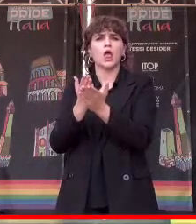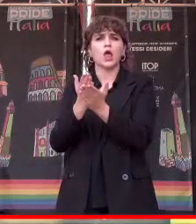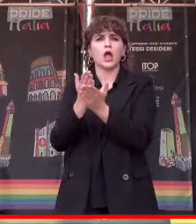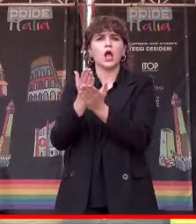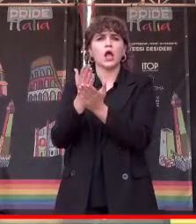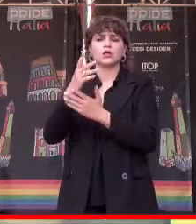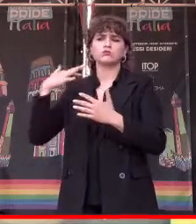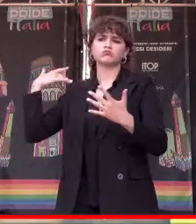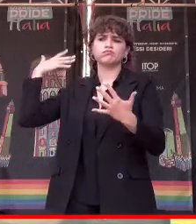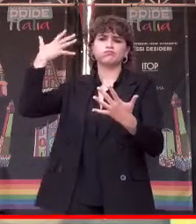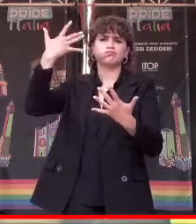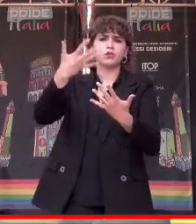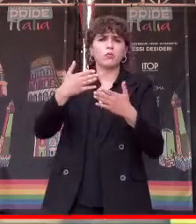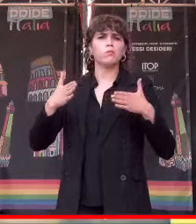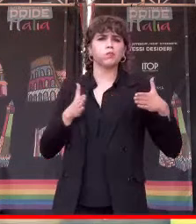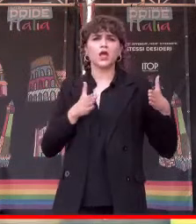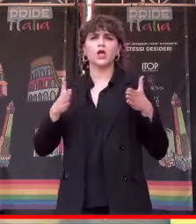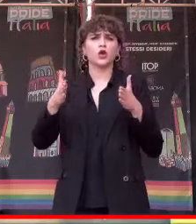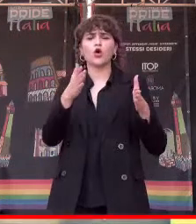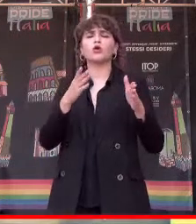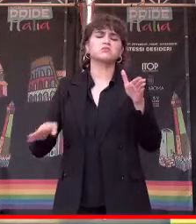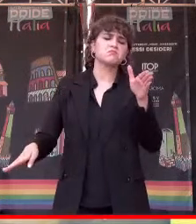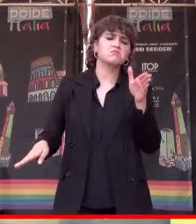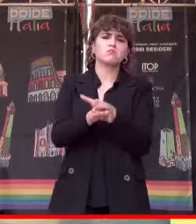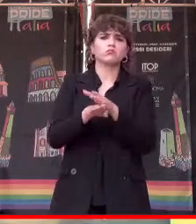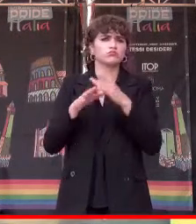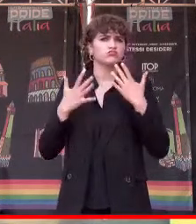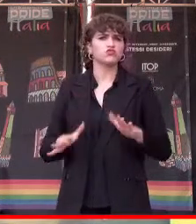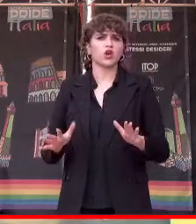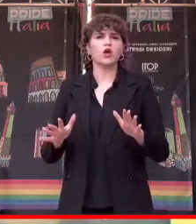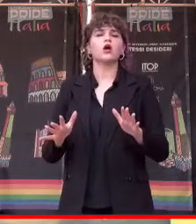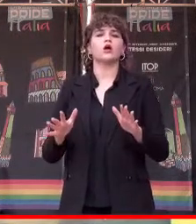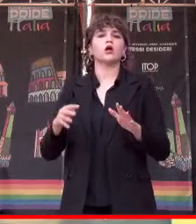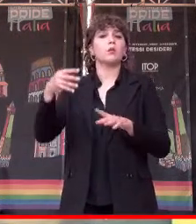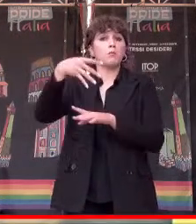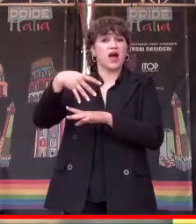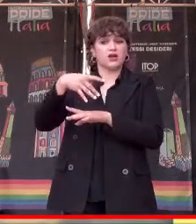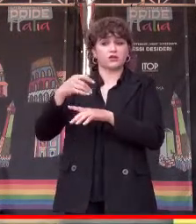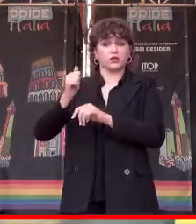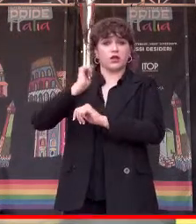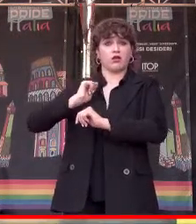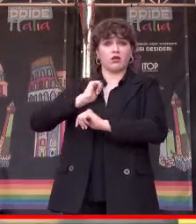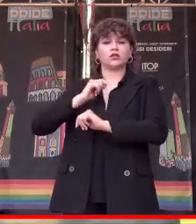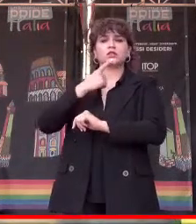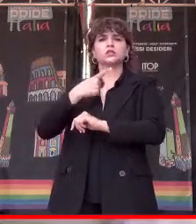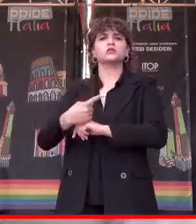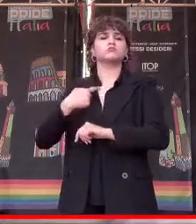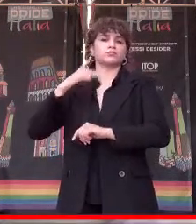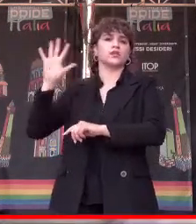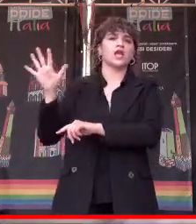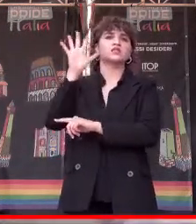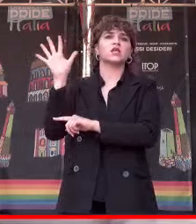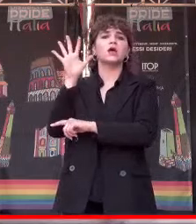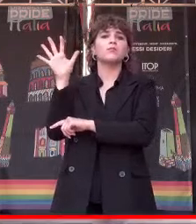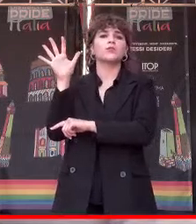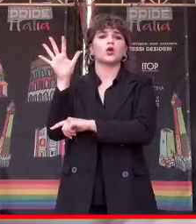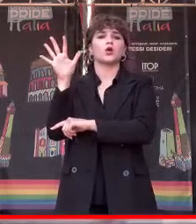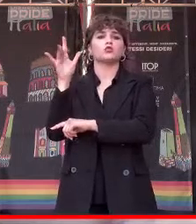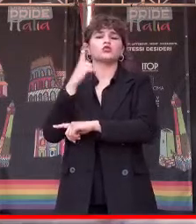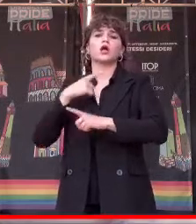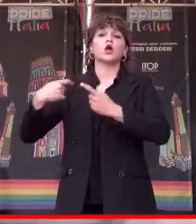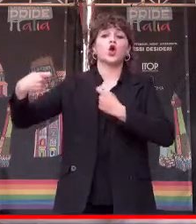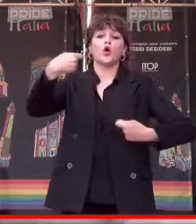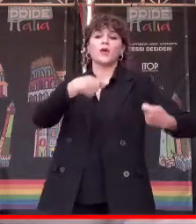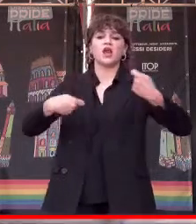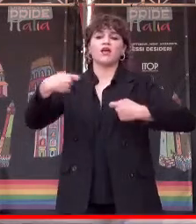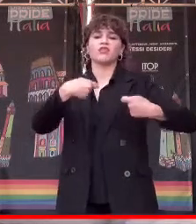un percorso. Come diceva Marta prima, faccio un esempio. L'utilizzo da 30 anni di cooperative di tipo